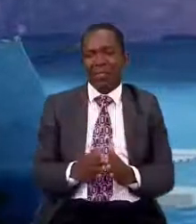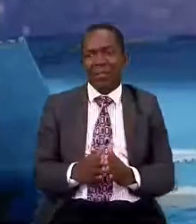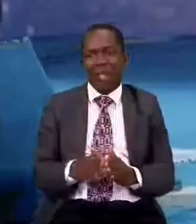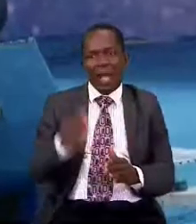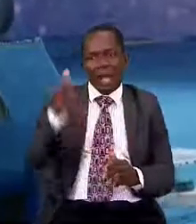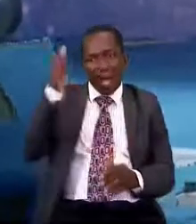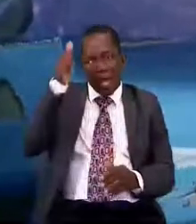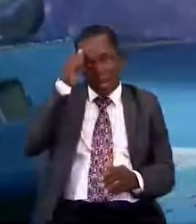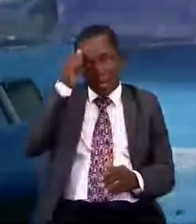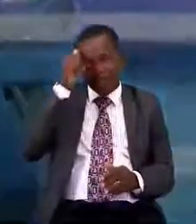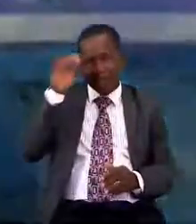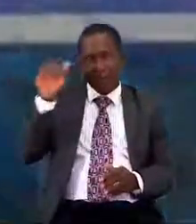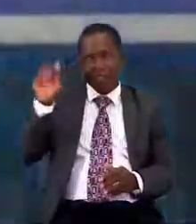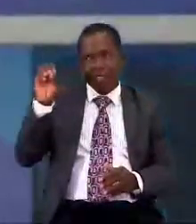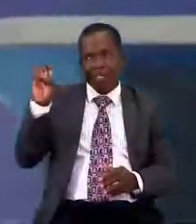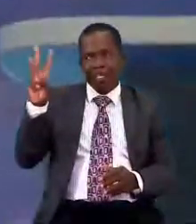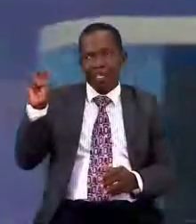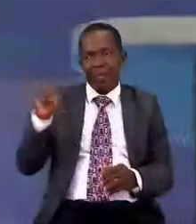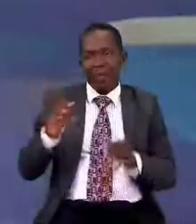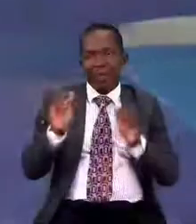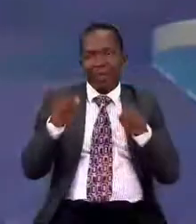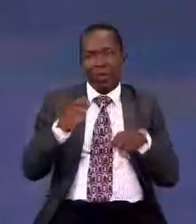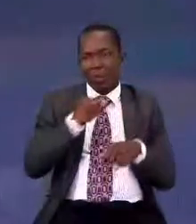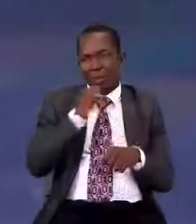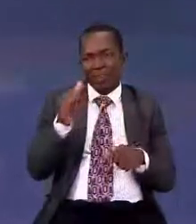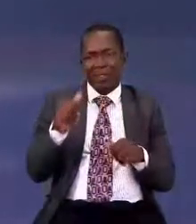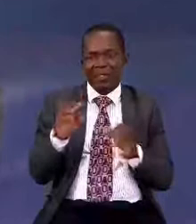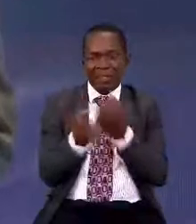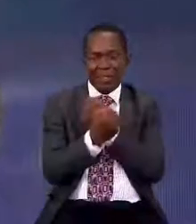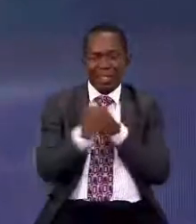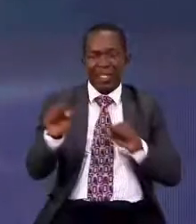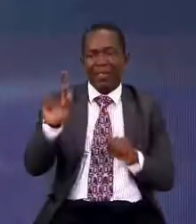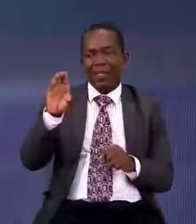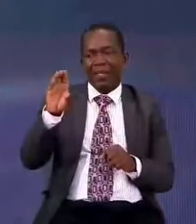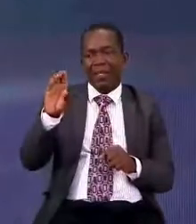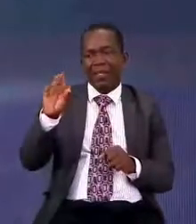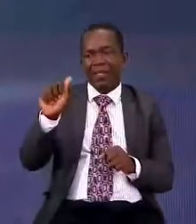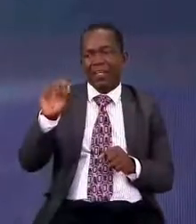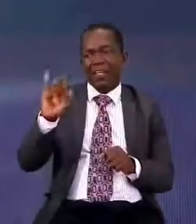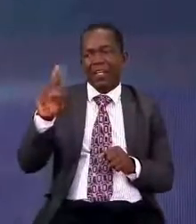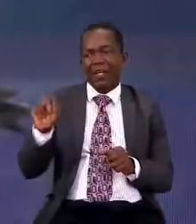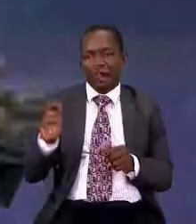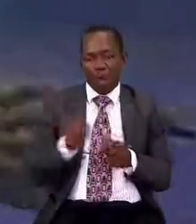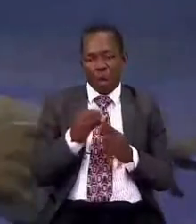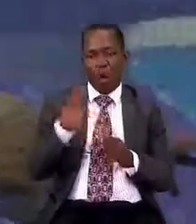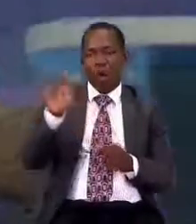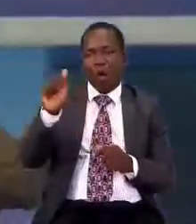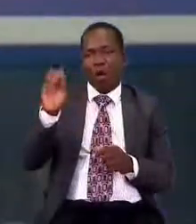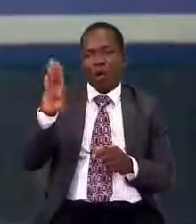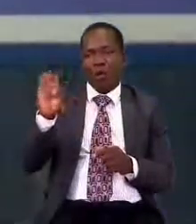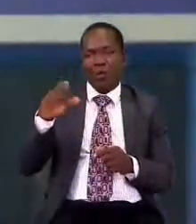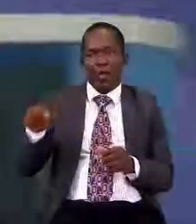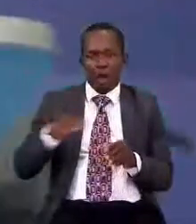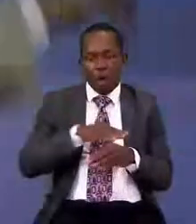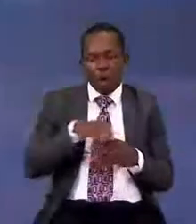Abel. Adam ne pouvait pas sauver toute sa postérité parce qu'il n'y a de salut en aucun autre. Et Moïse